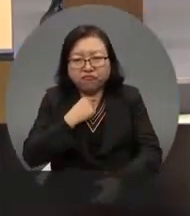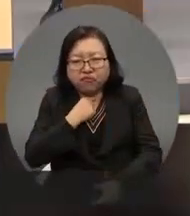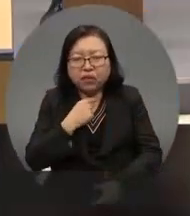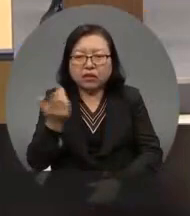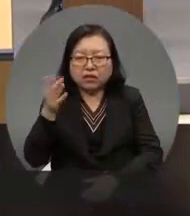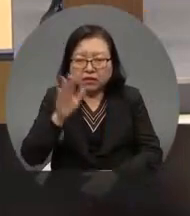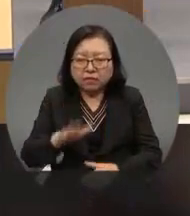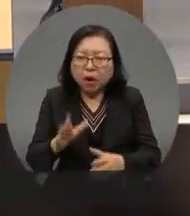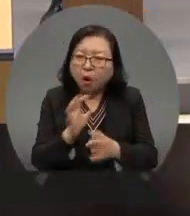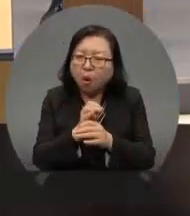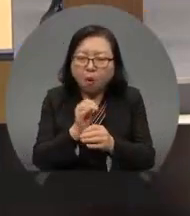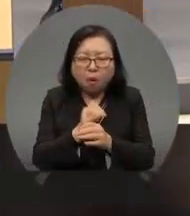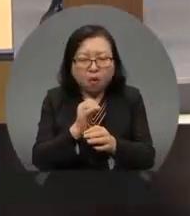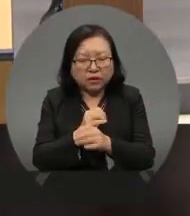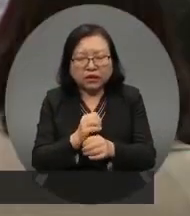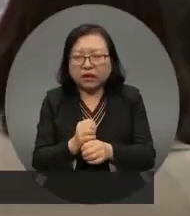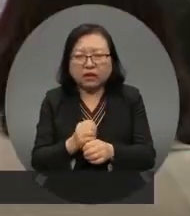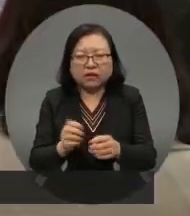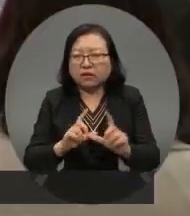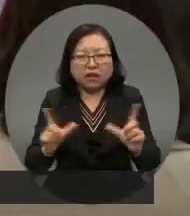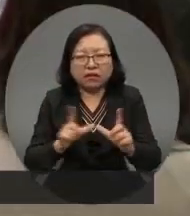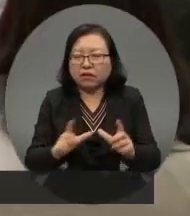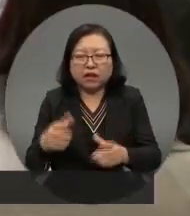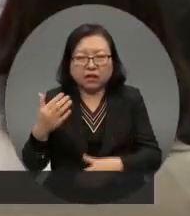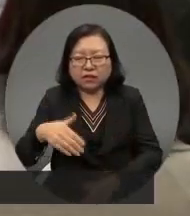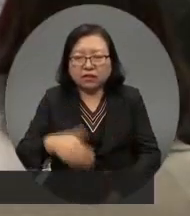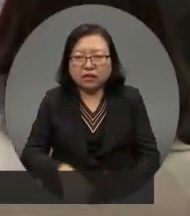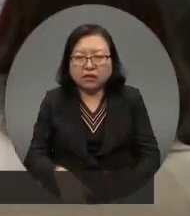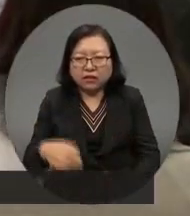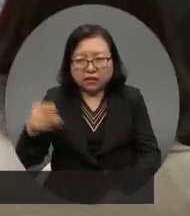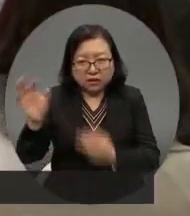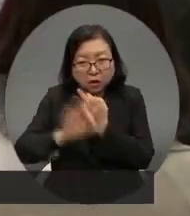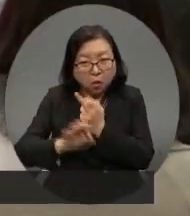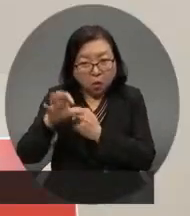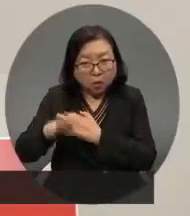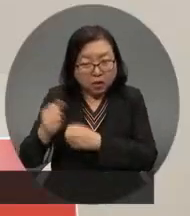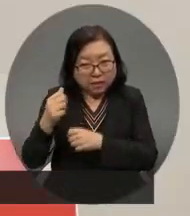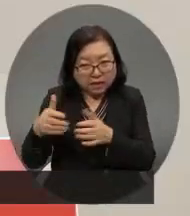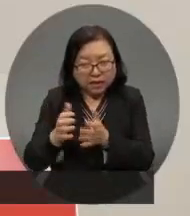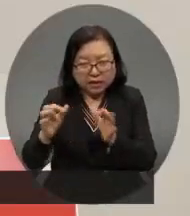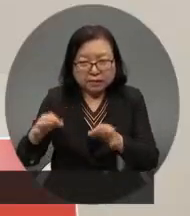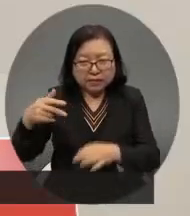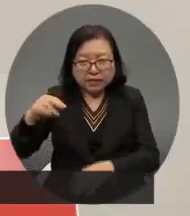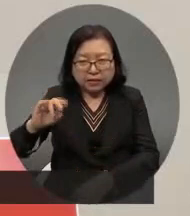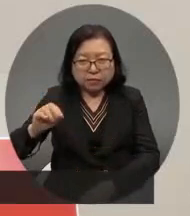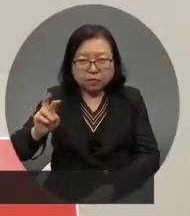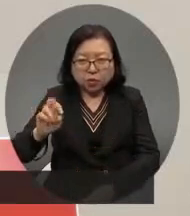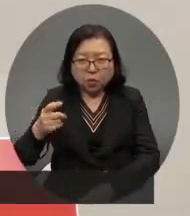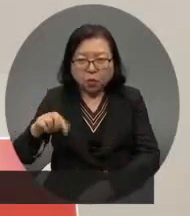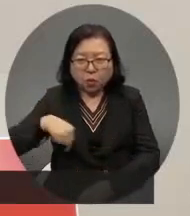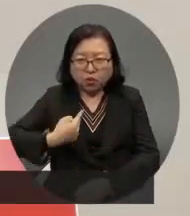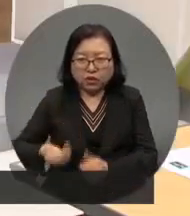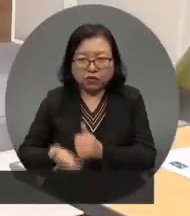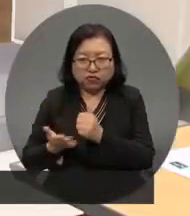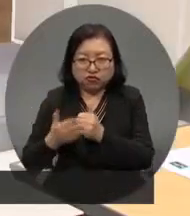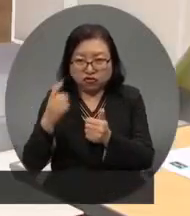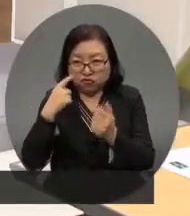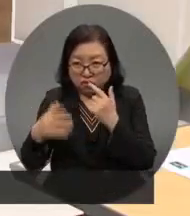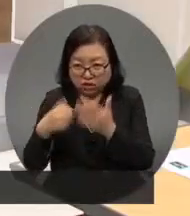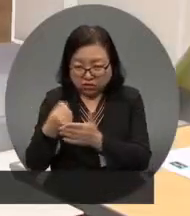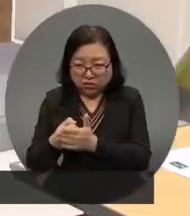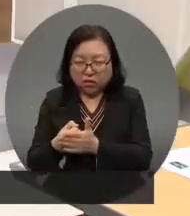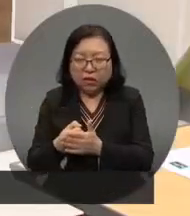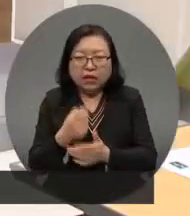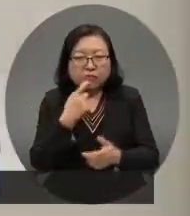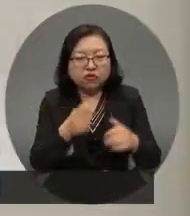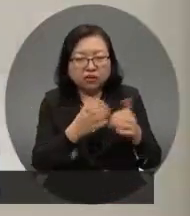경선 여부조차 불투명합니다. 청주서원 국민의힘은 김진모 단수 공천이 이미 확정됐는데,